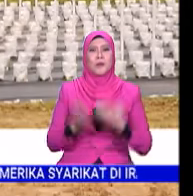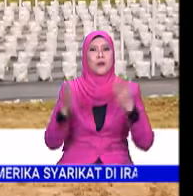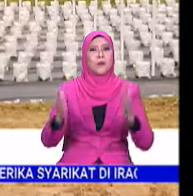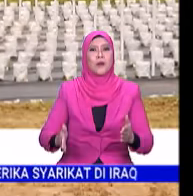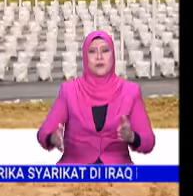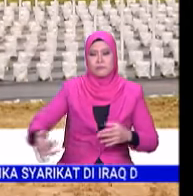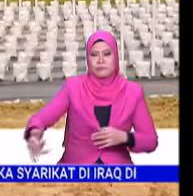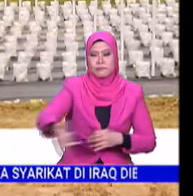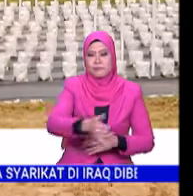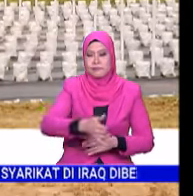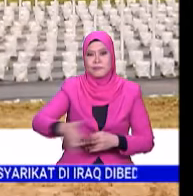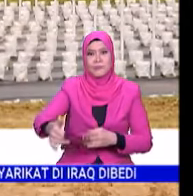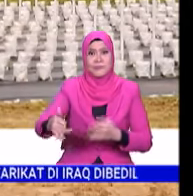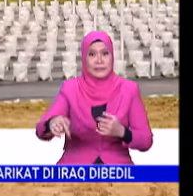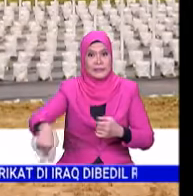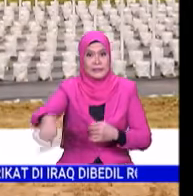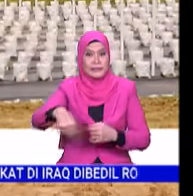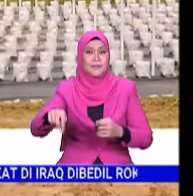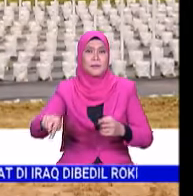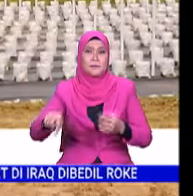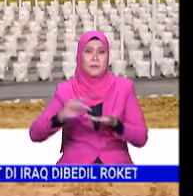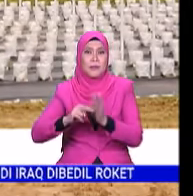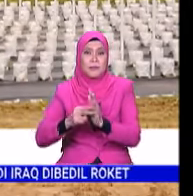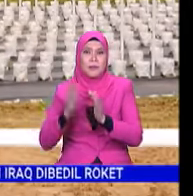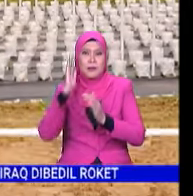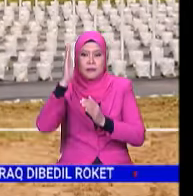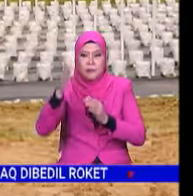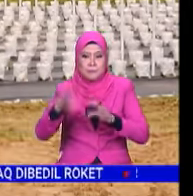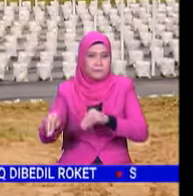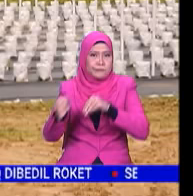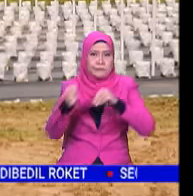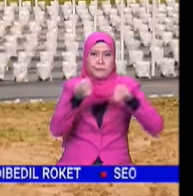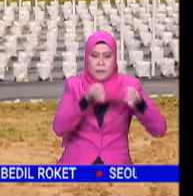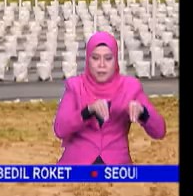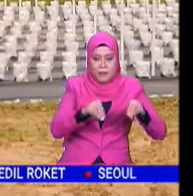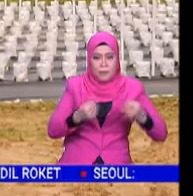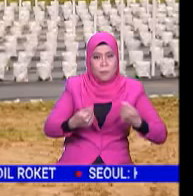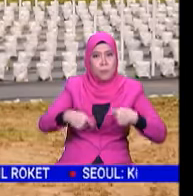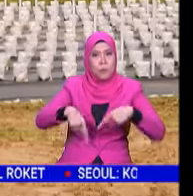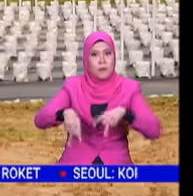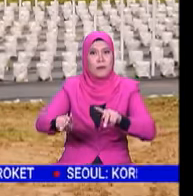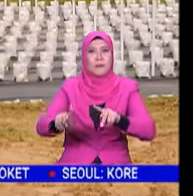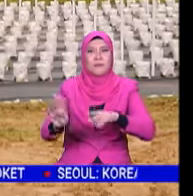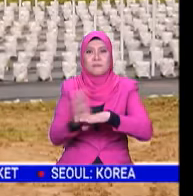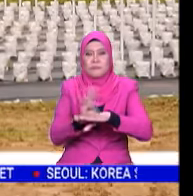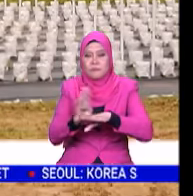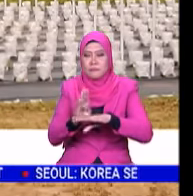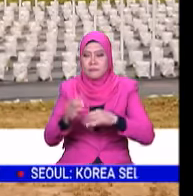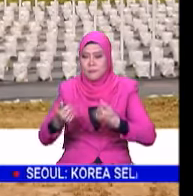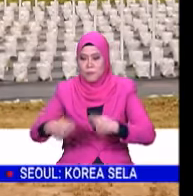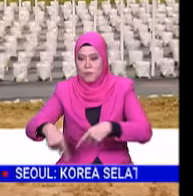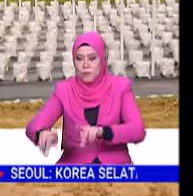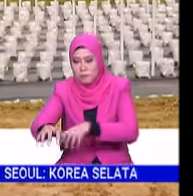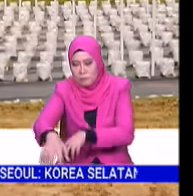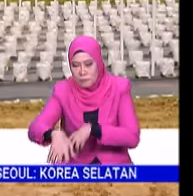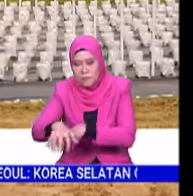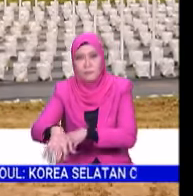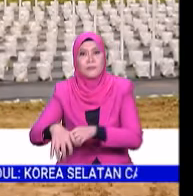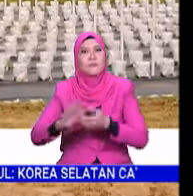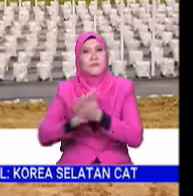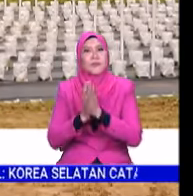yang diangkat sebagai wira ataupun hijrah warrior ini, mereka boleh menjadi teladan ataupun contoh terbaik